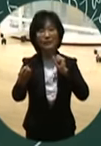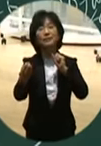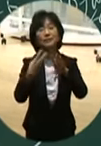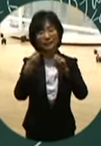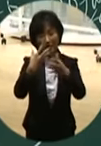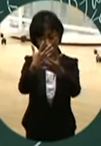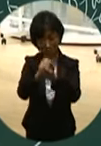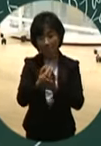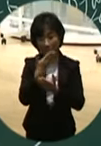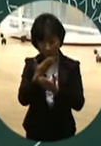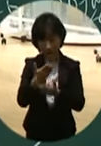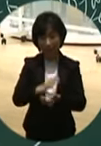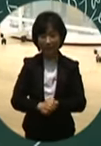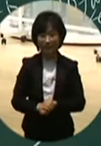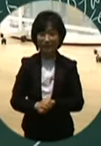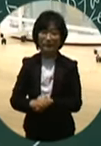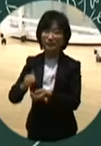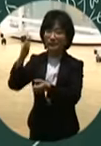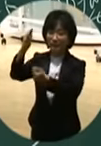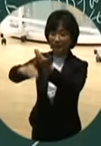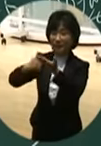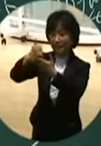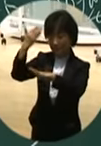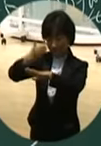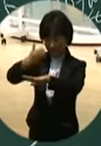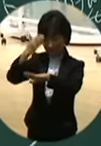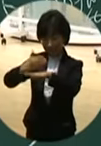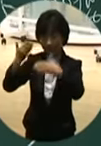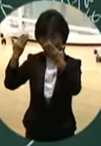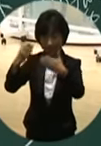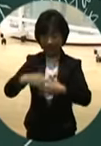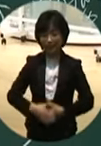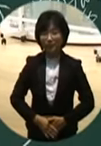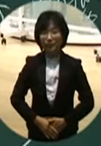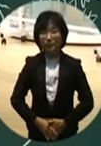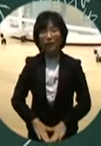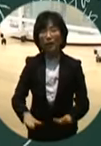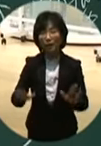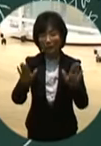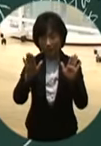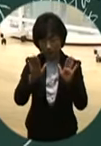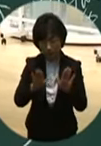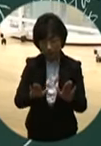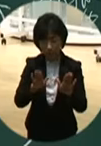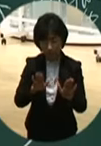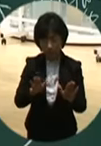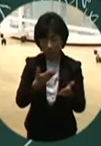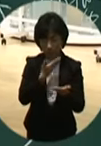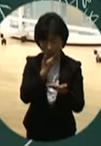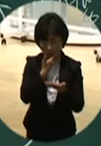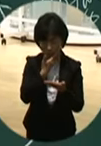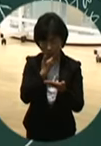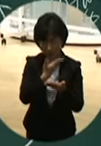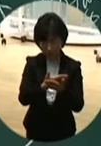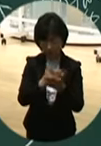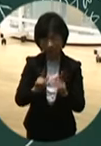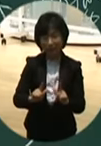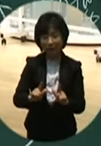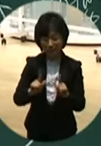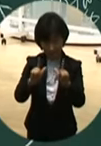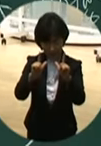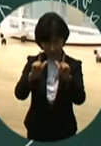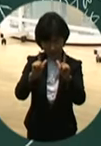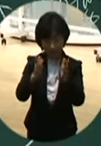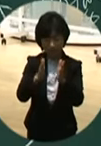every time you worship. 하나님께 감사를 드립니다. We give thanks to God. 오늘 중요한 날이 되게 해 주옵소서. May today be a